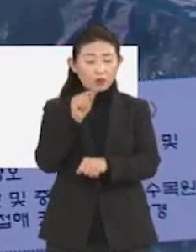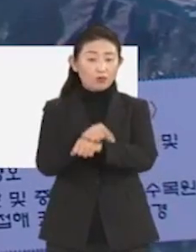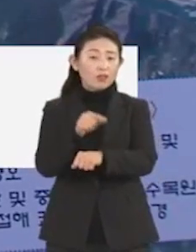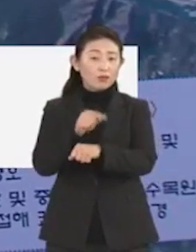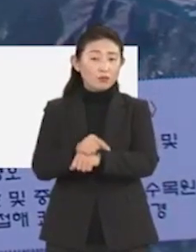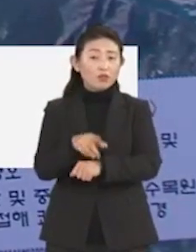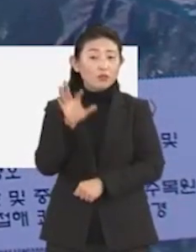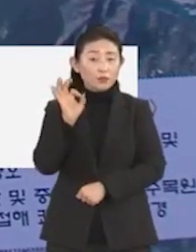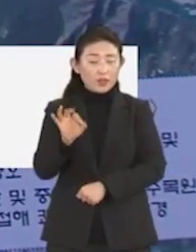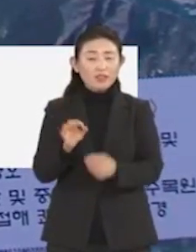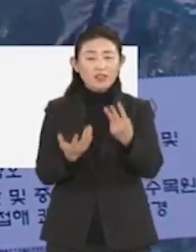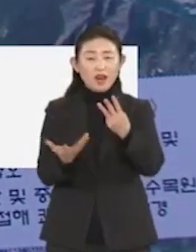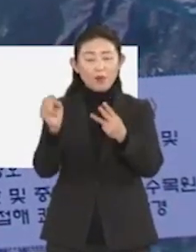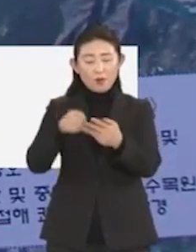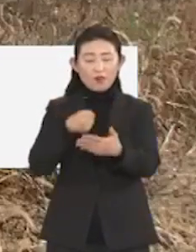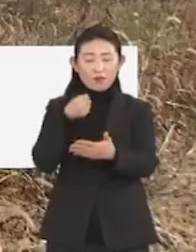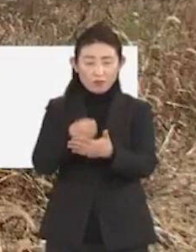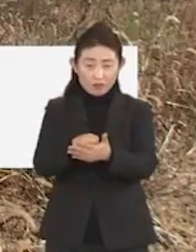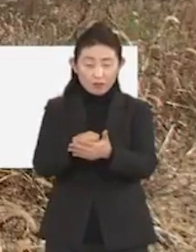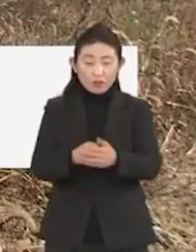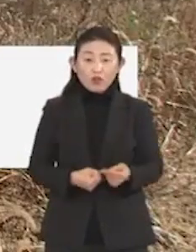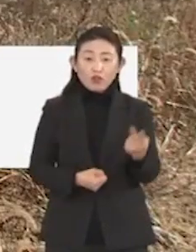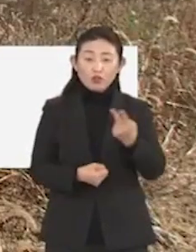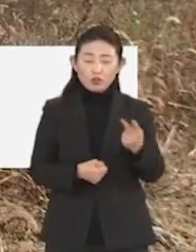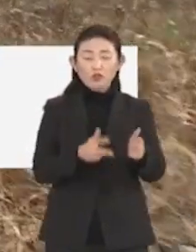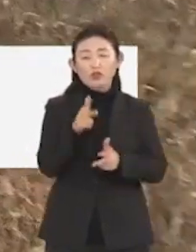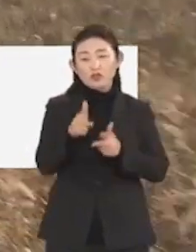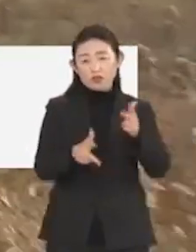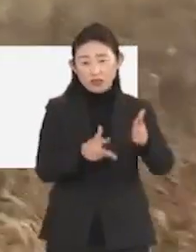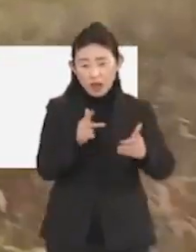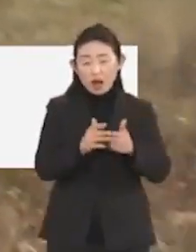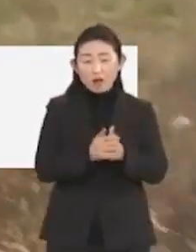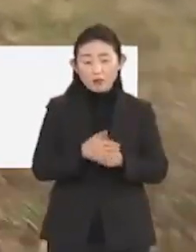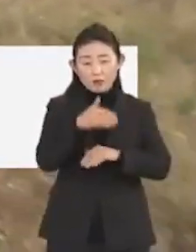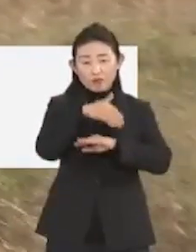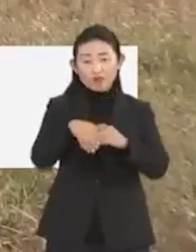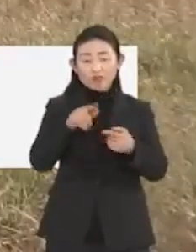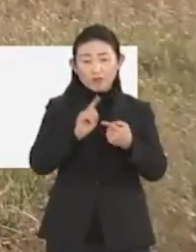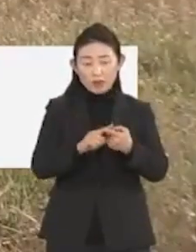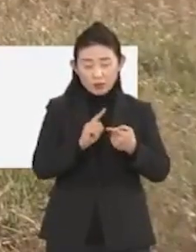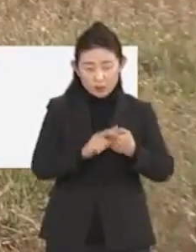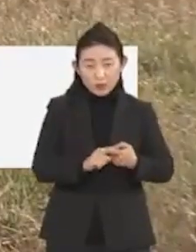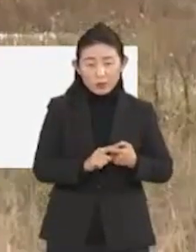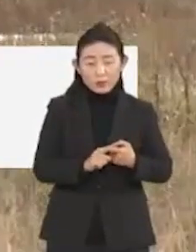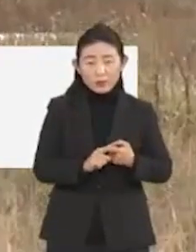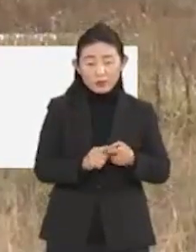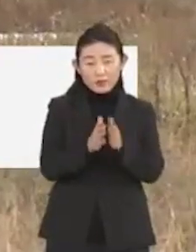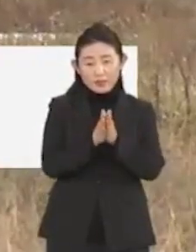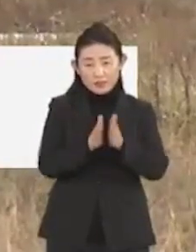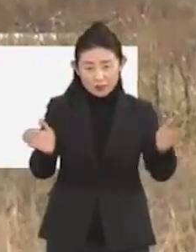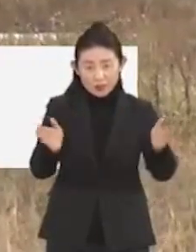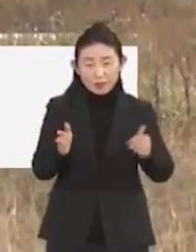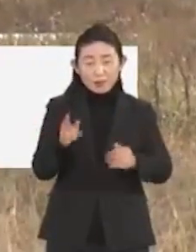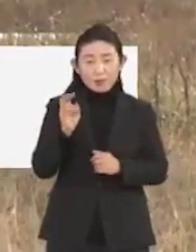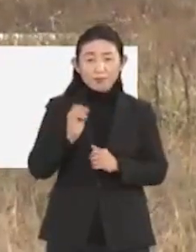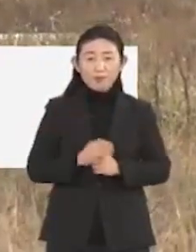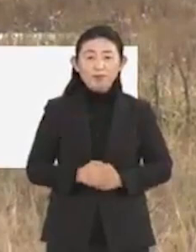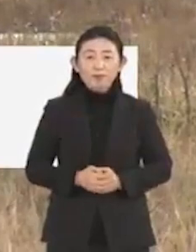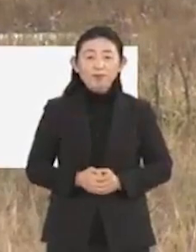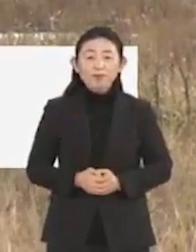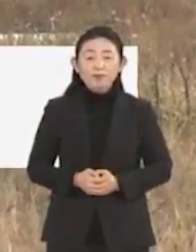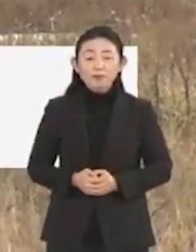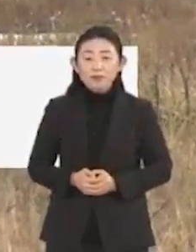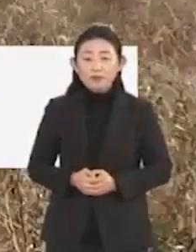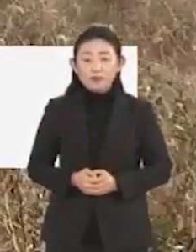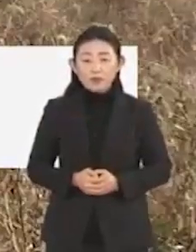집무실 건립비도 3억원이 반영돼 국회와 대통령 집무실에 세종시 이전사업이 본격 시작될 것이라고 밝혔습니다